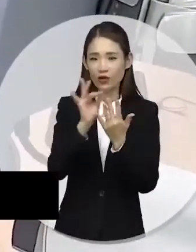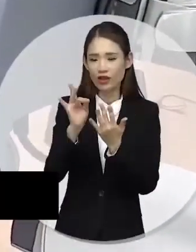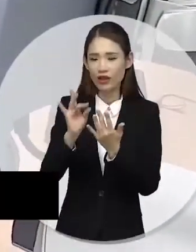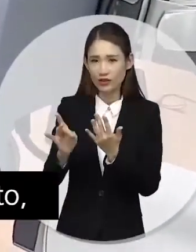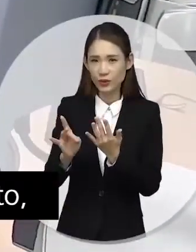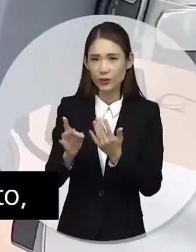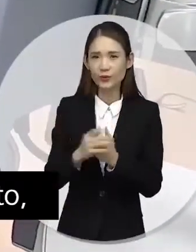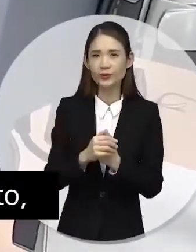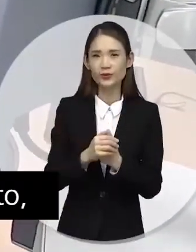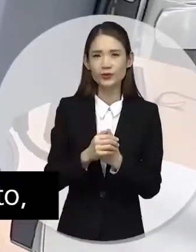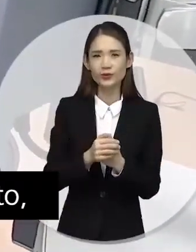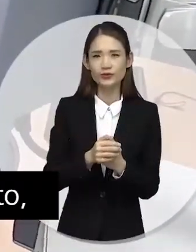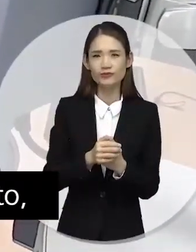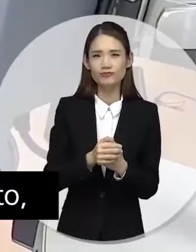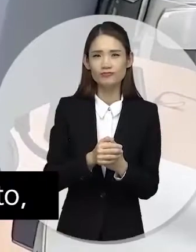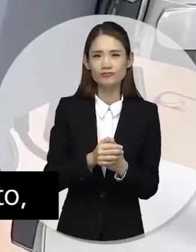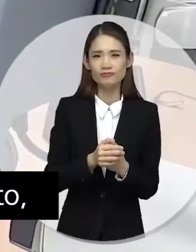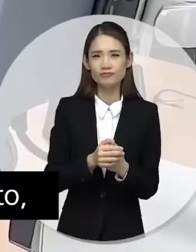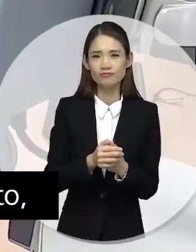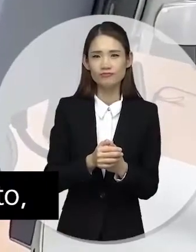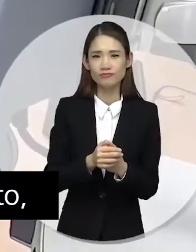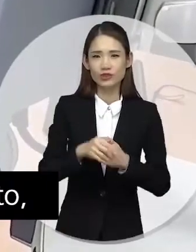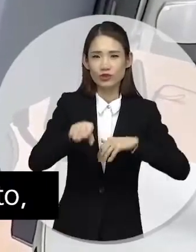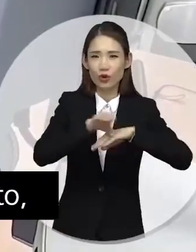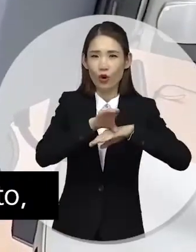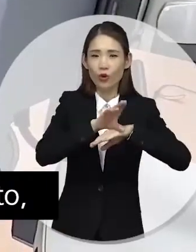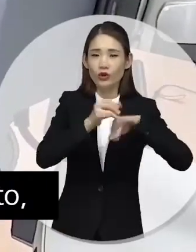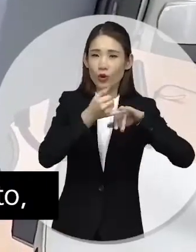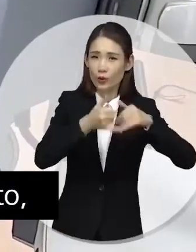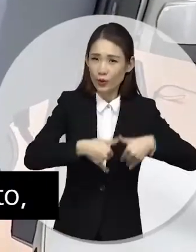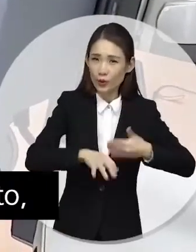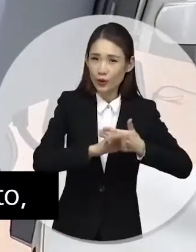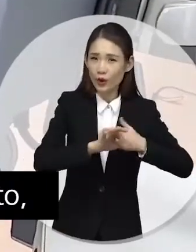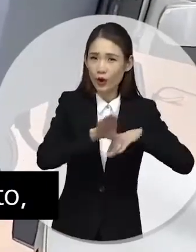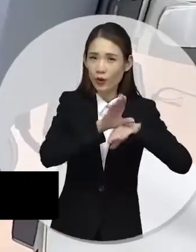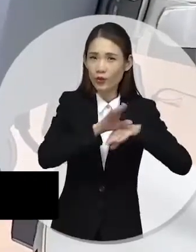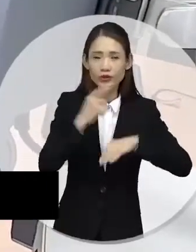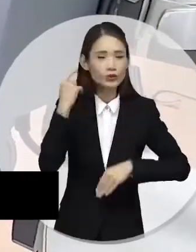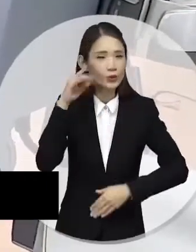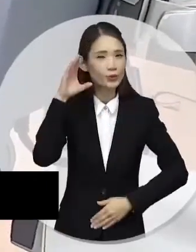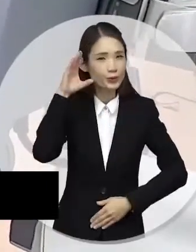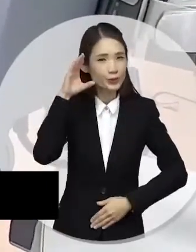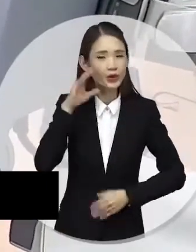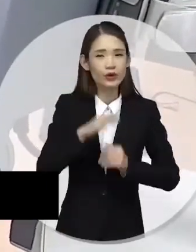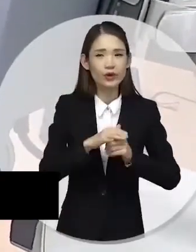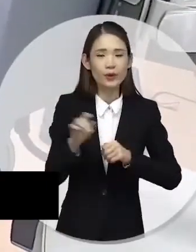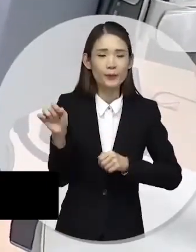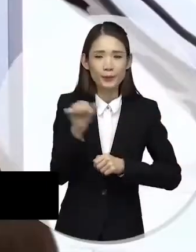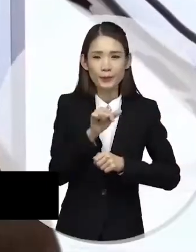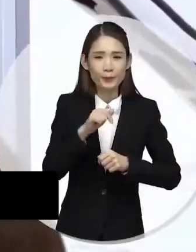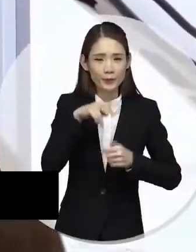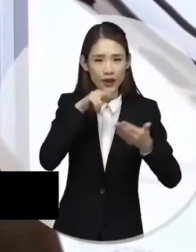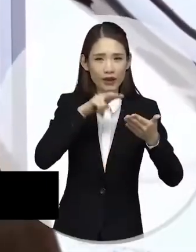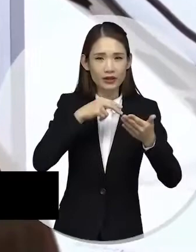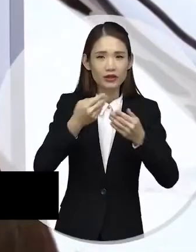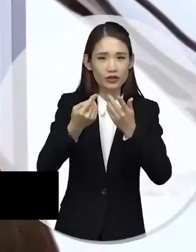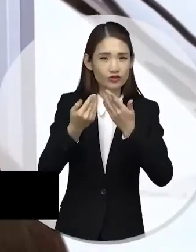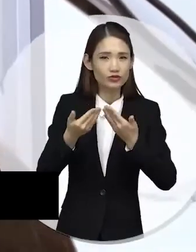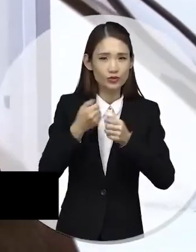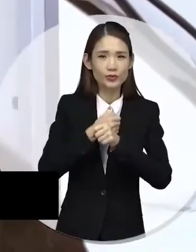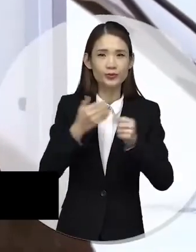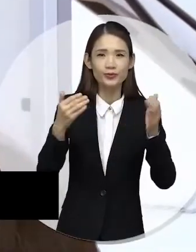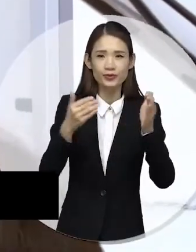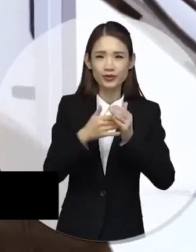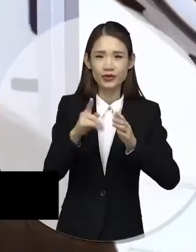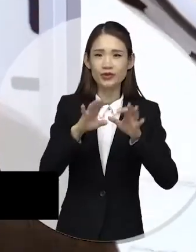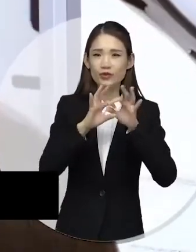선택적으로 진짜 뭐 컴퓨터가 필요할 땐 컴퓨터로 소리를 듣고 뭐 책을 빠르게 읽고 그러면 내가 이걸 통해서